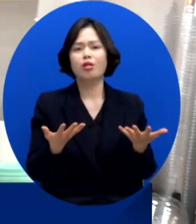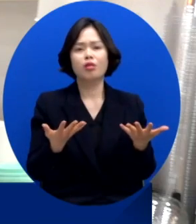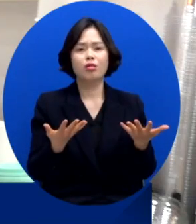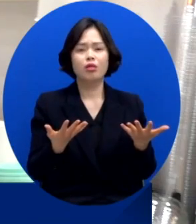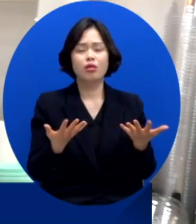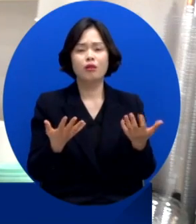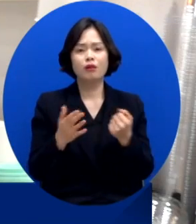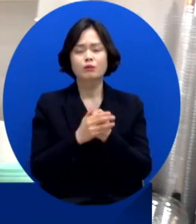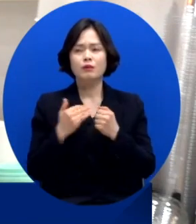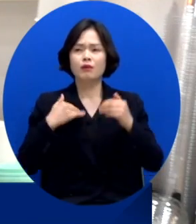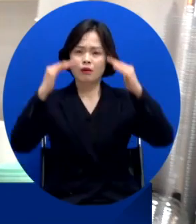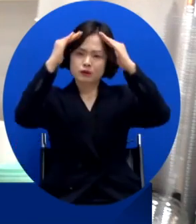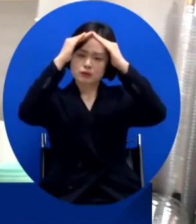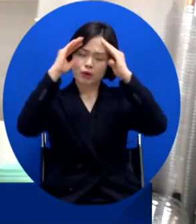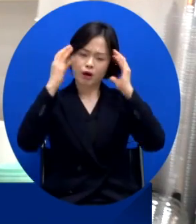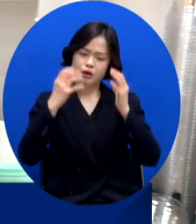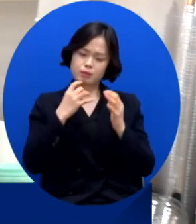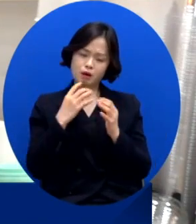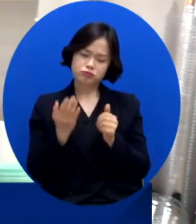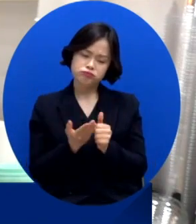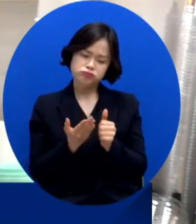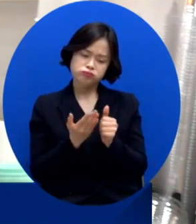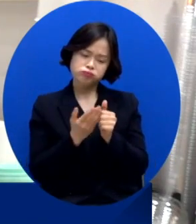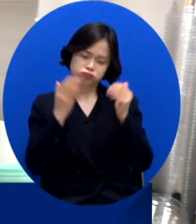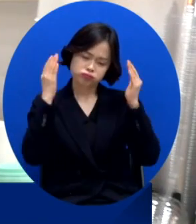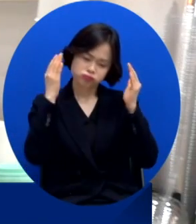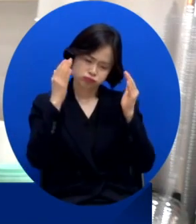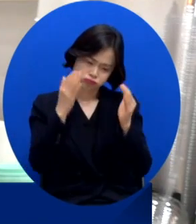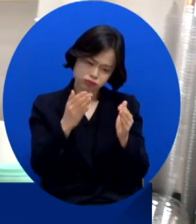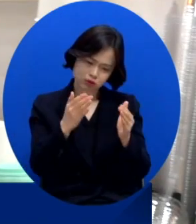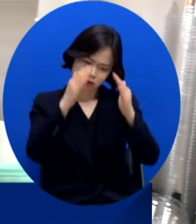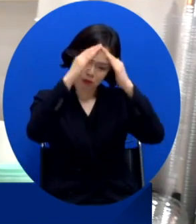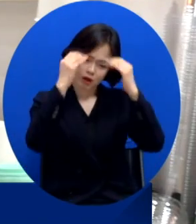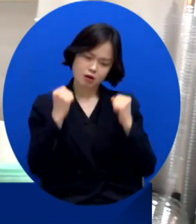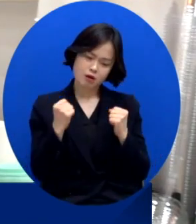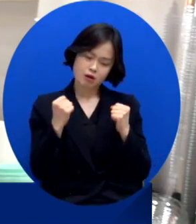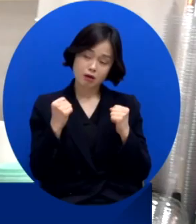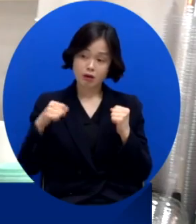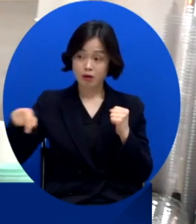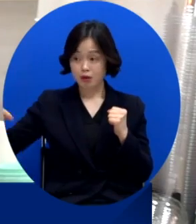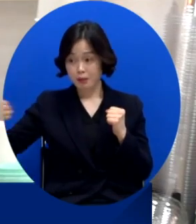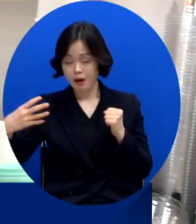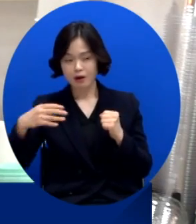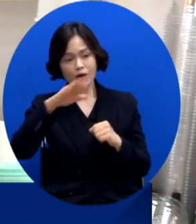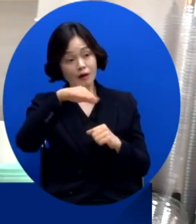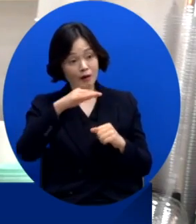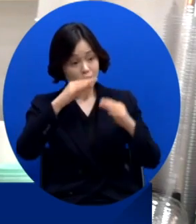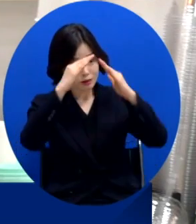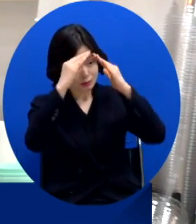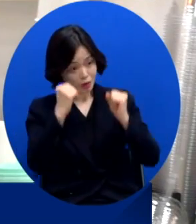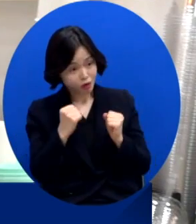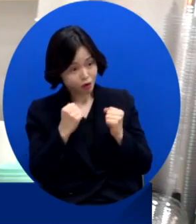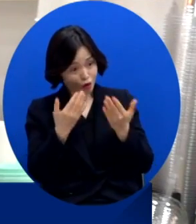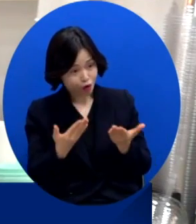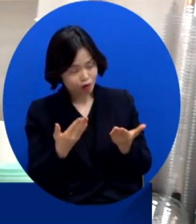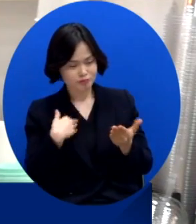그래서 집에 쉬다가 이제 선생님과 집에 쉬면 여기 농장 와서 그